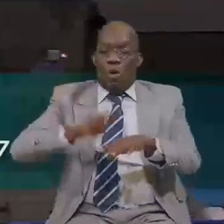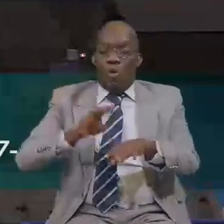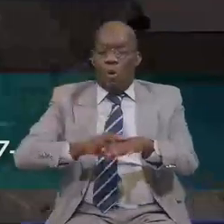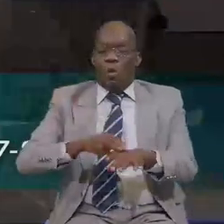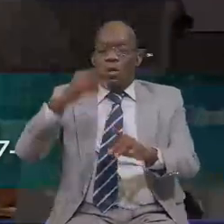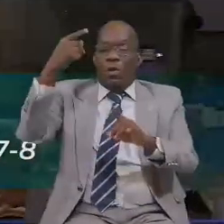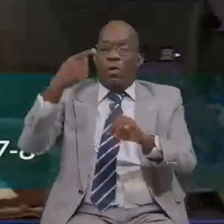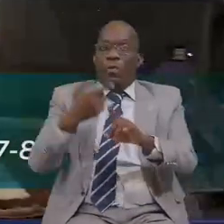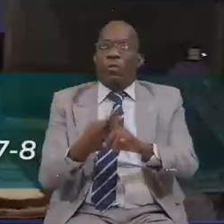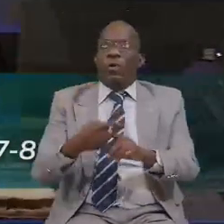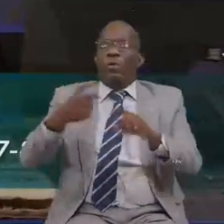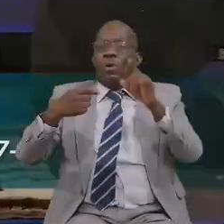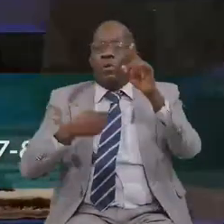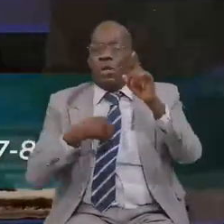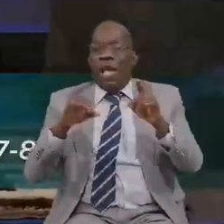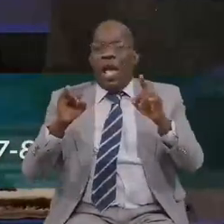Moi, le Dieu Tout-Puissant,